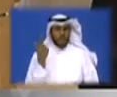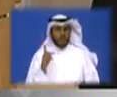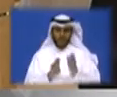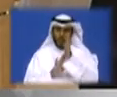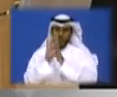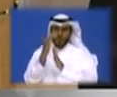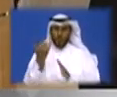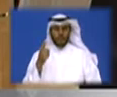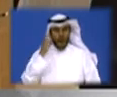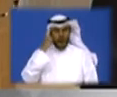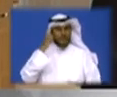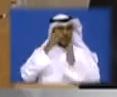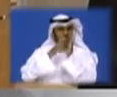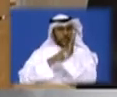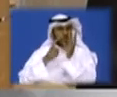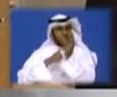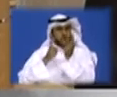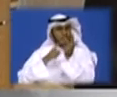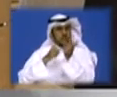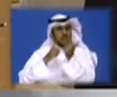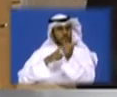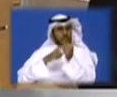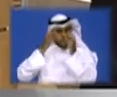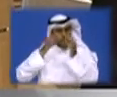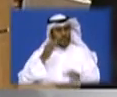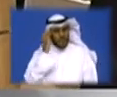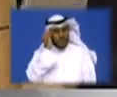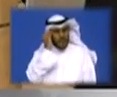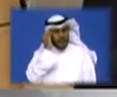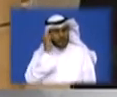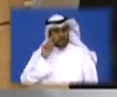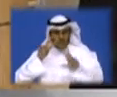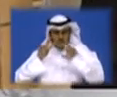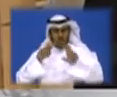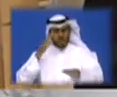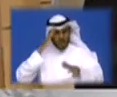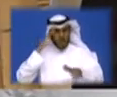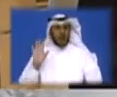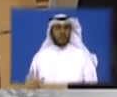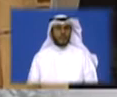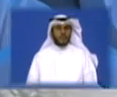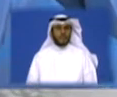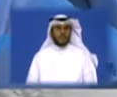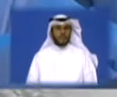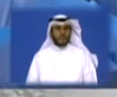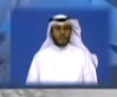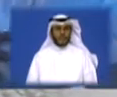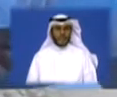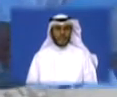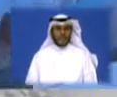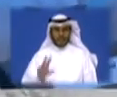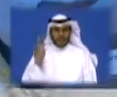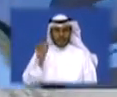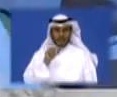المعايير، وأيضا يعني المعايير هي شيء بسيط وسهل، هو فقط أسلوب إدارة يتسم بالعدالة والشفافية.